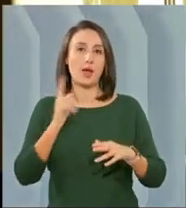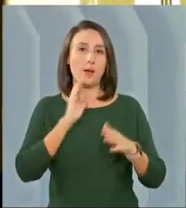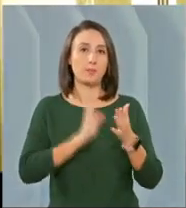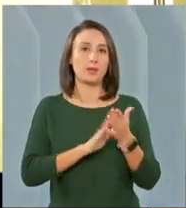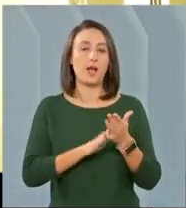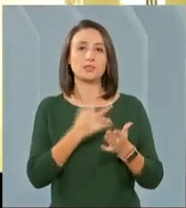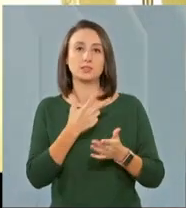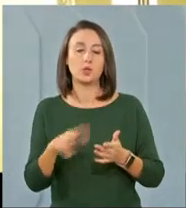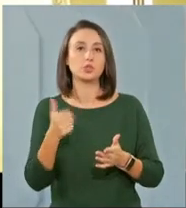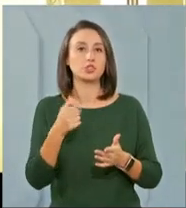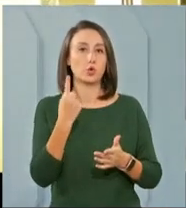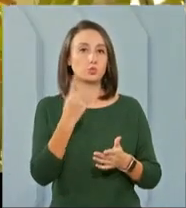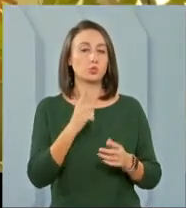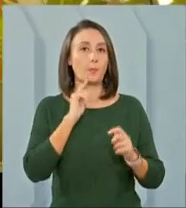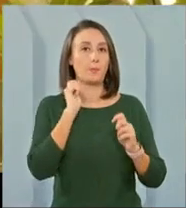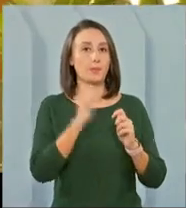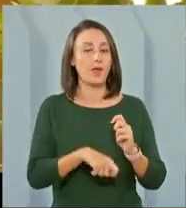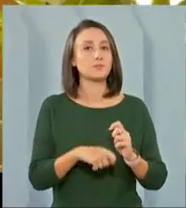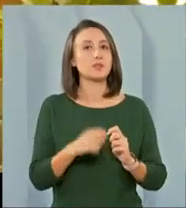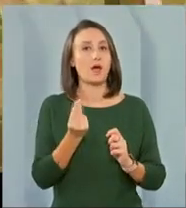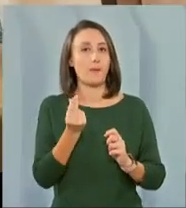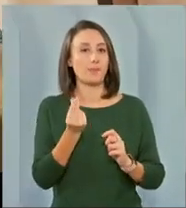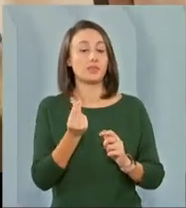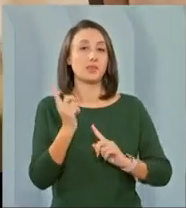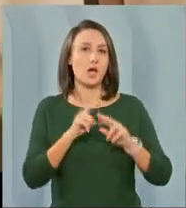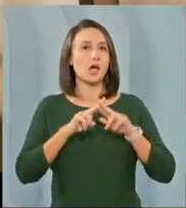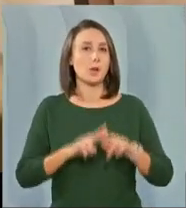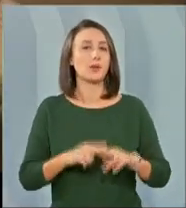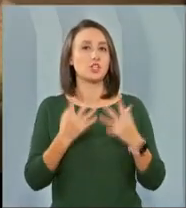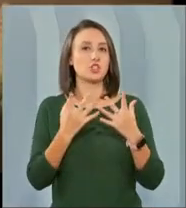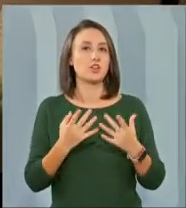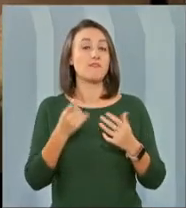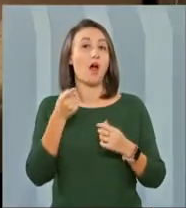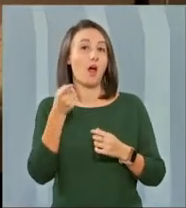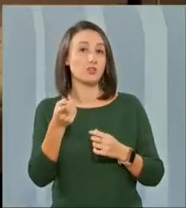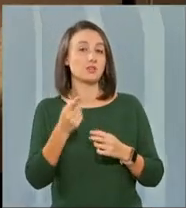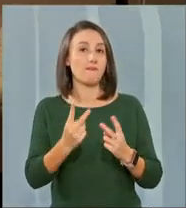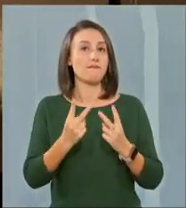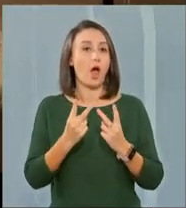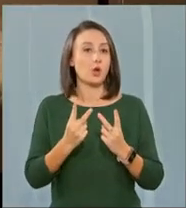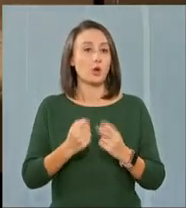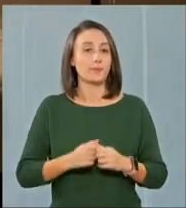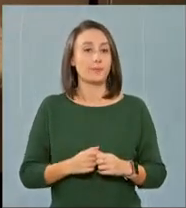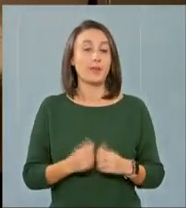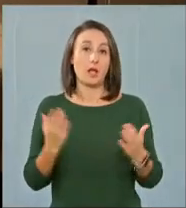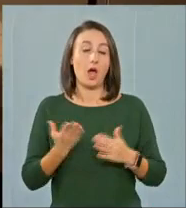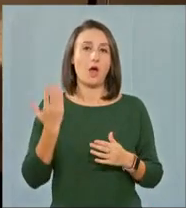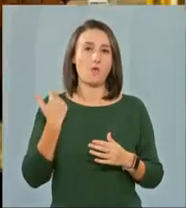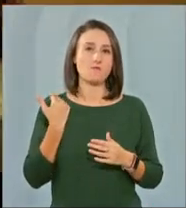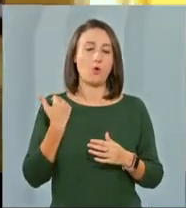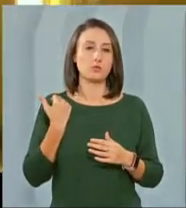aplicate 361 de stațiuni contravenționale. Dacă rămânem la cifre, valorile care au